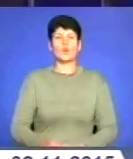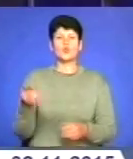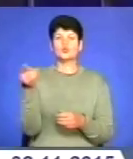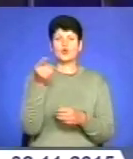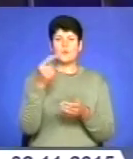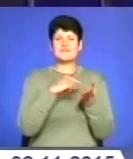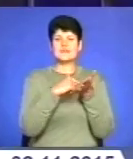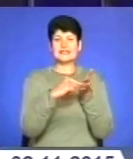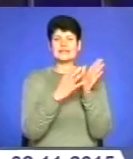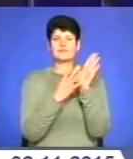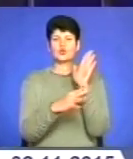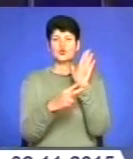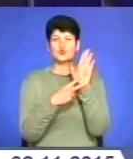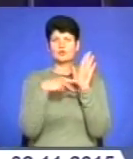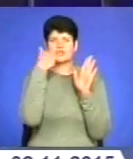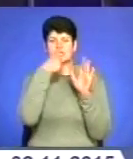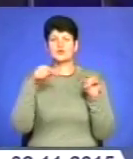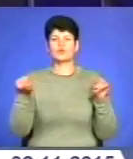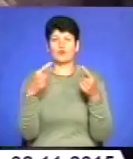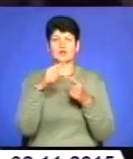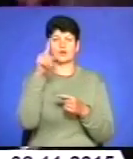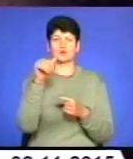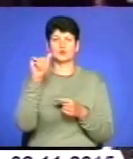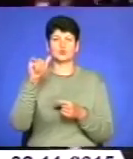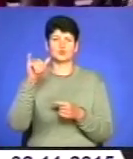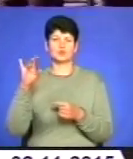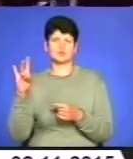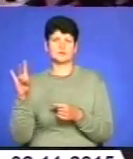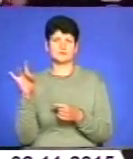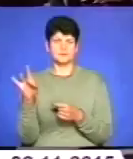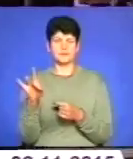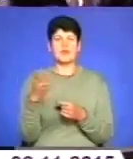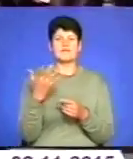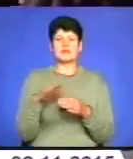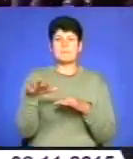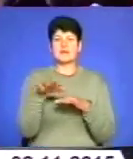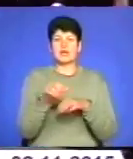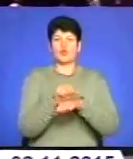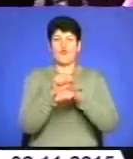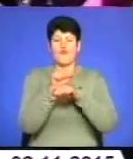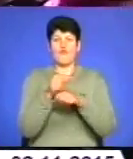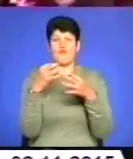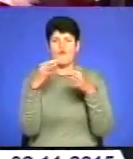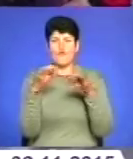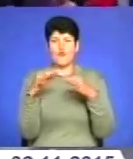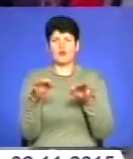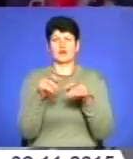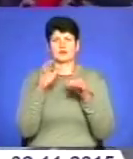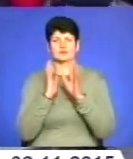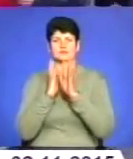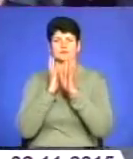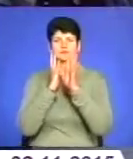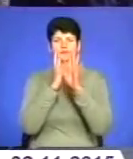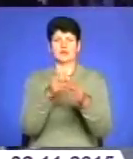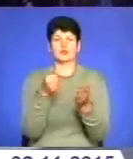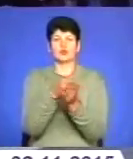Тернополі відзначили 97-му річницю утворення Західноукраїнської Народної Республіки. Від Майдану Волі представники влади, духовенства та громадськість пройшли до могил